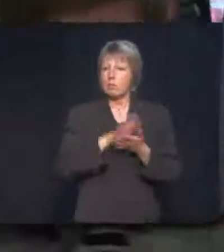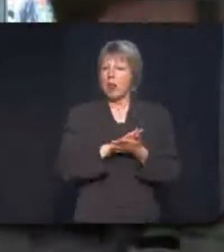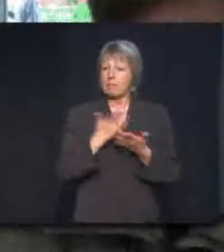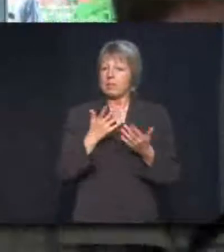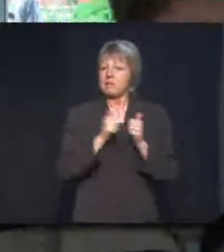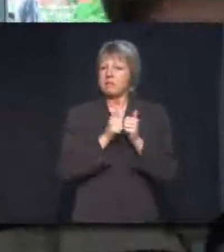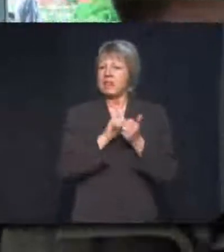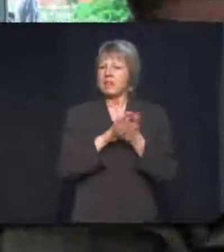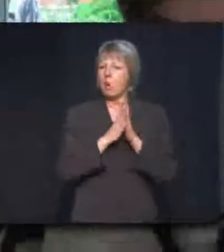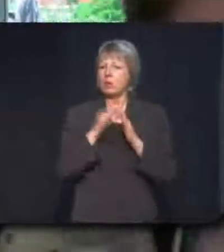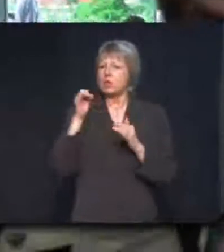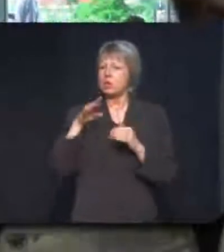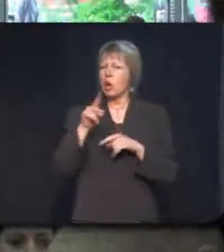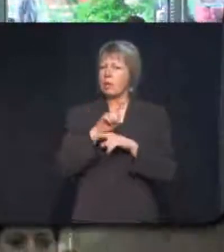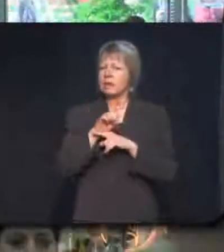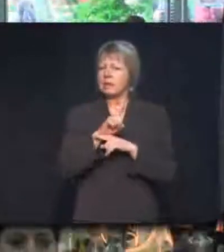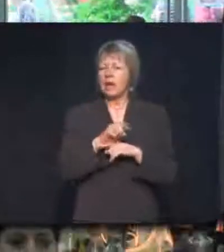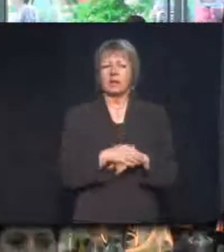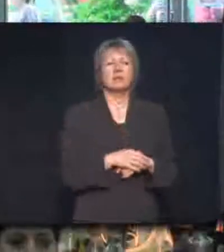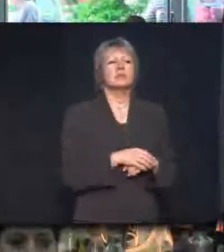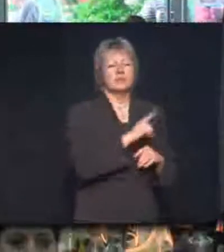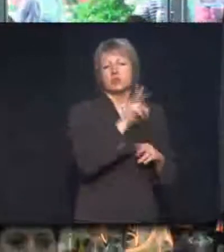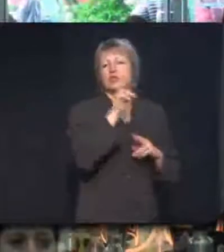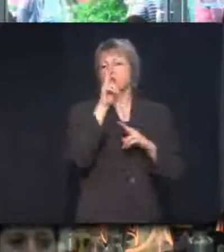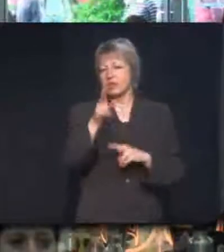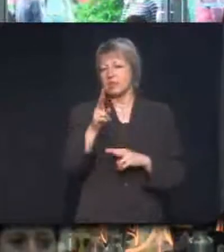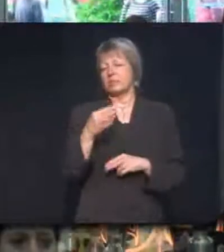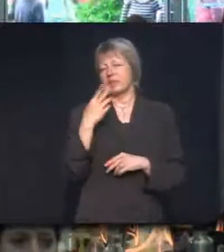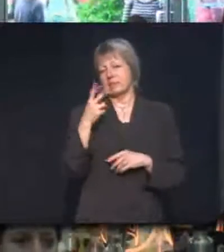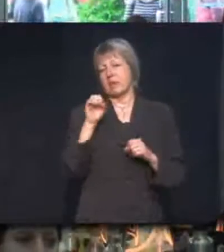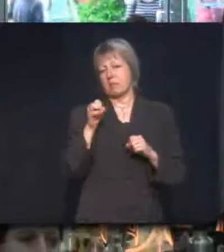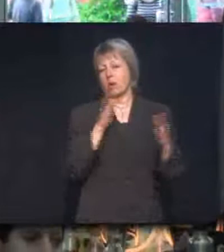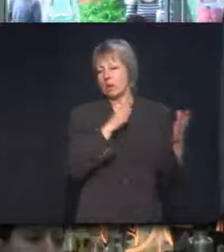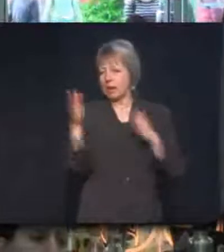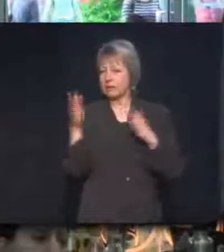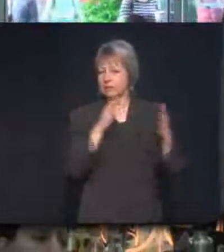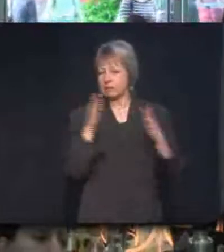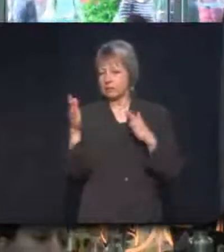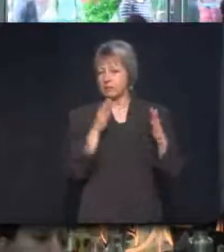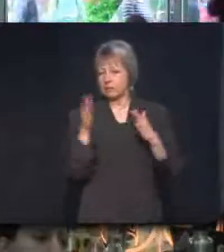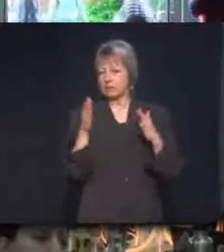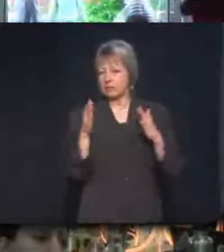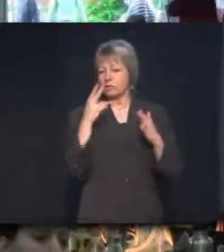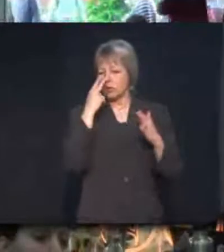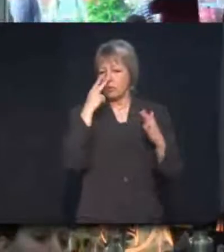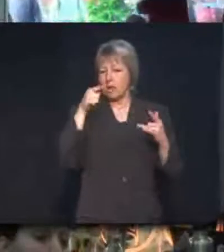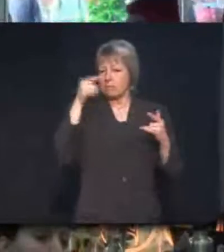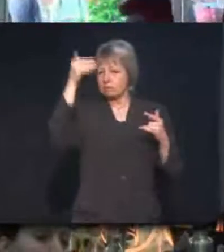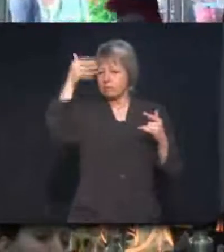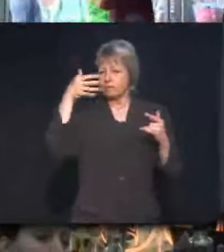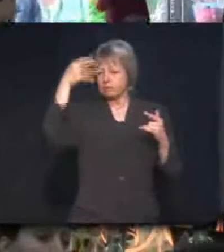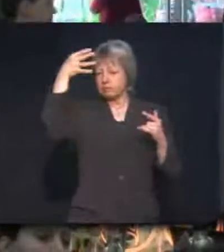da gibt's tatsächlich zwei Module zu ähm kannst du dann noch mal runter scrollen es geht um